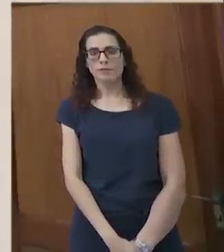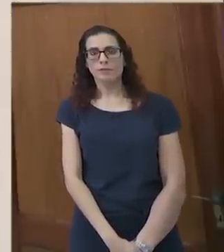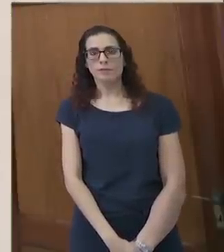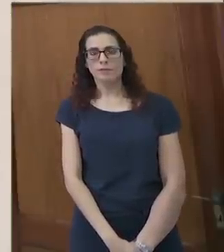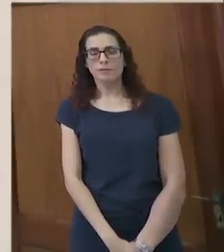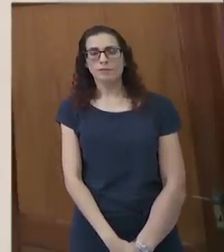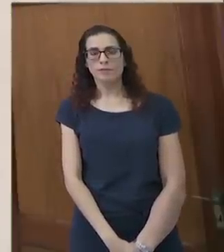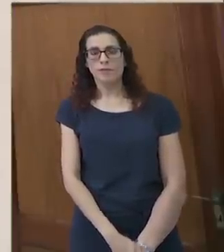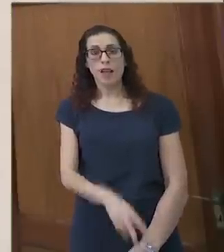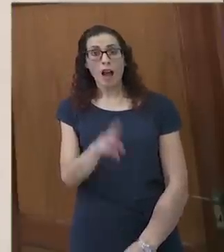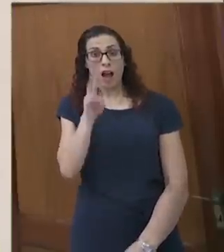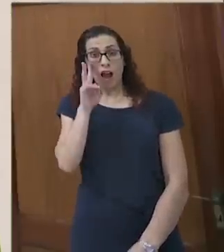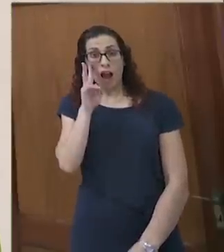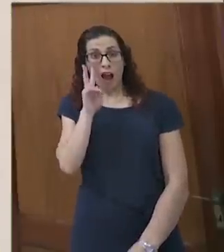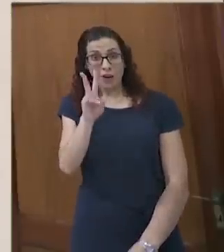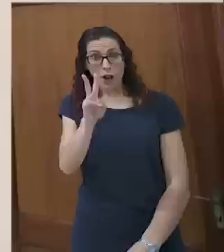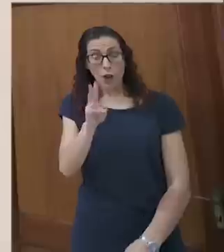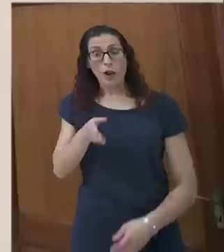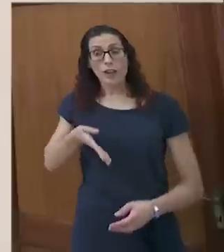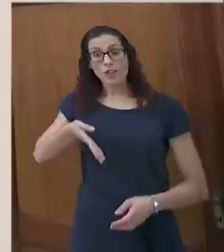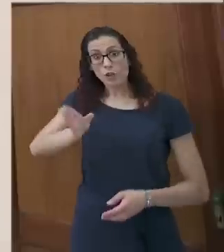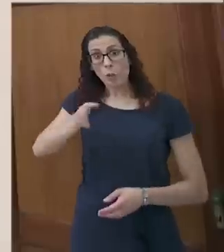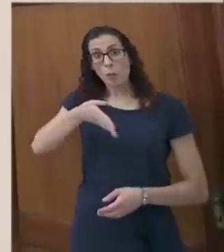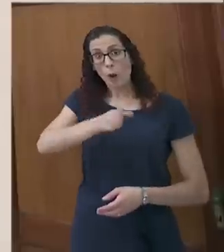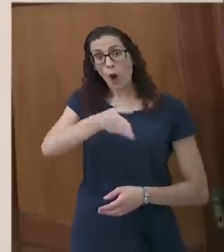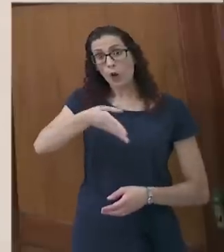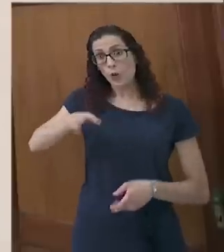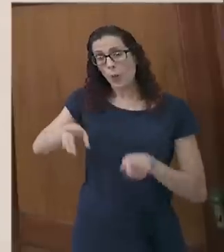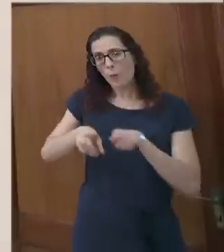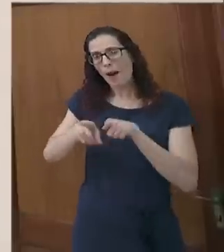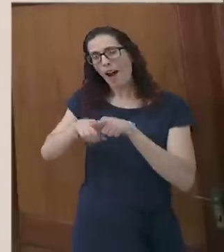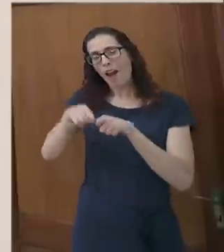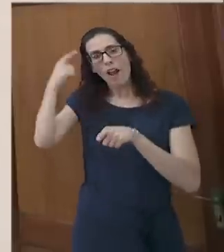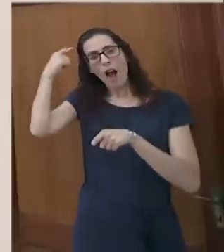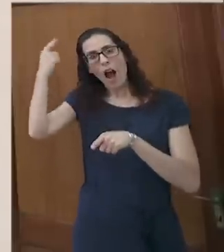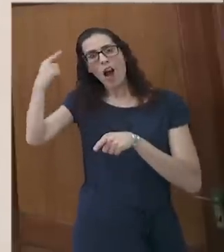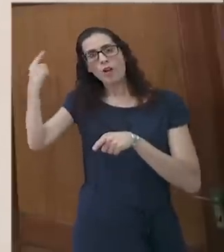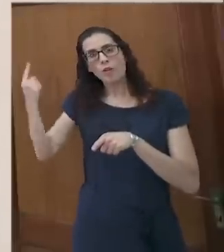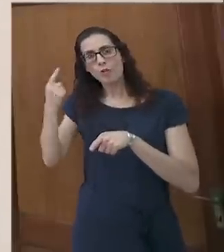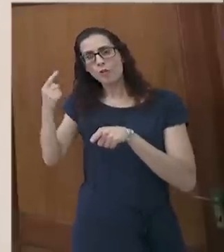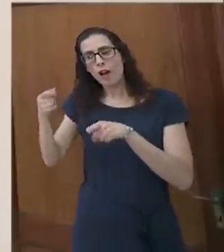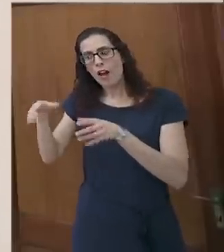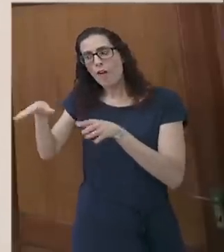Araw qiegħed nibgħatkom bħal ħrief qalb lill-pup.